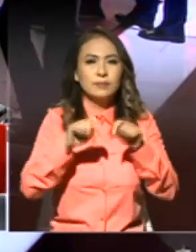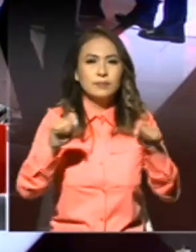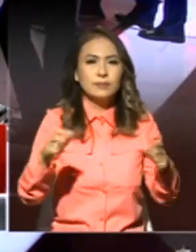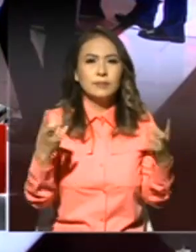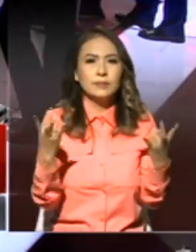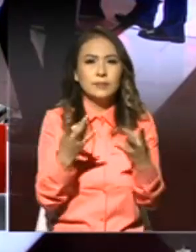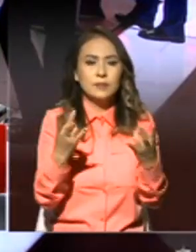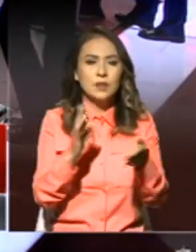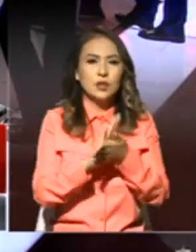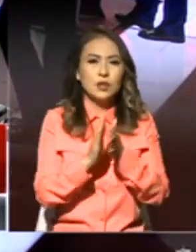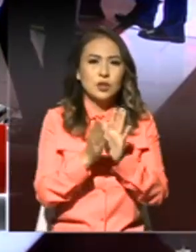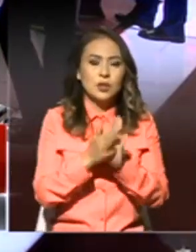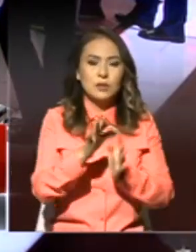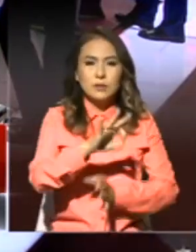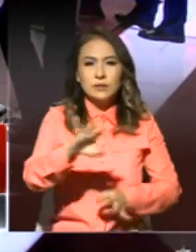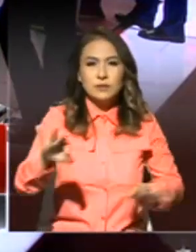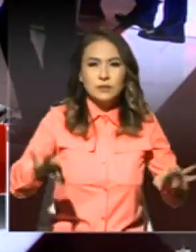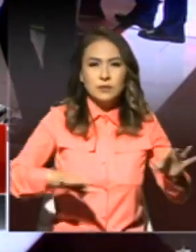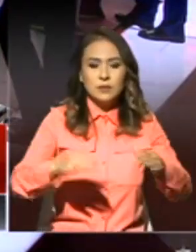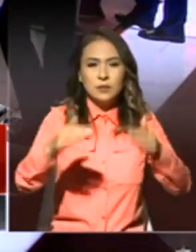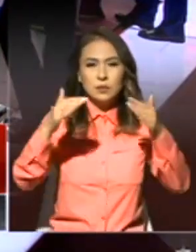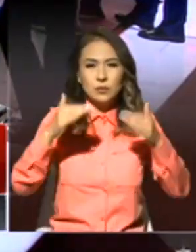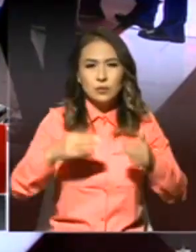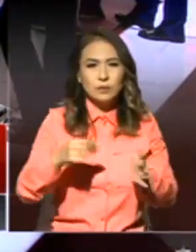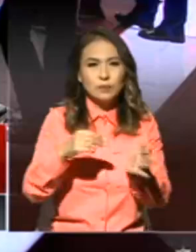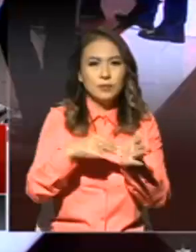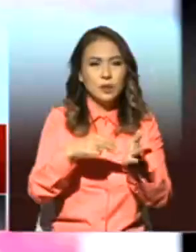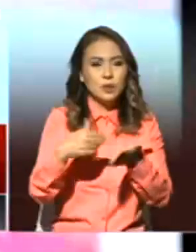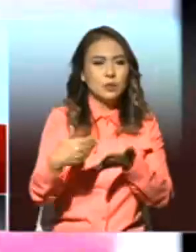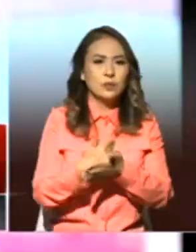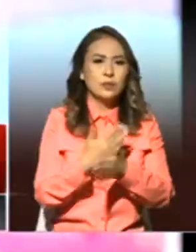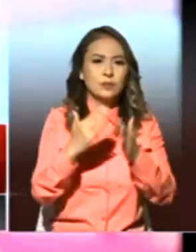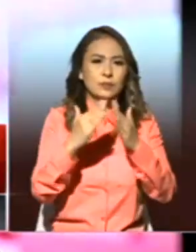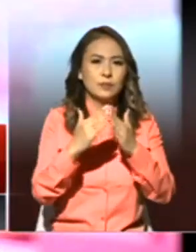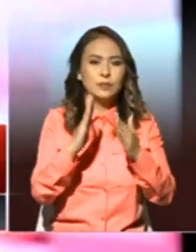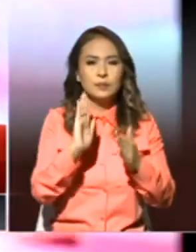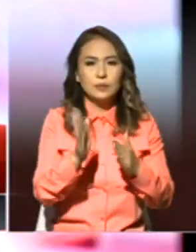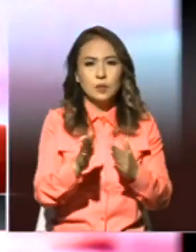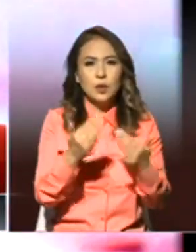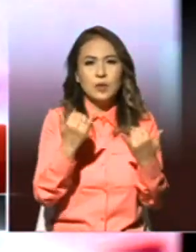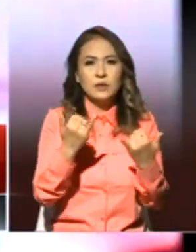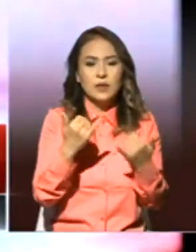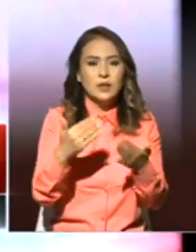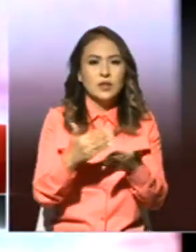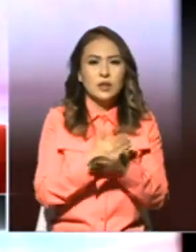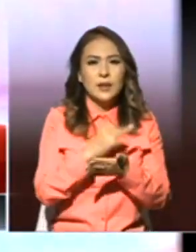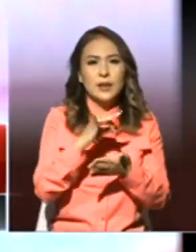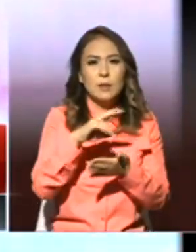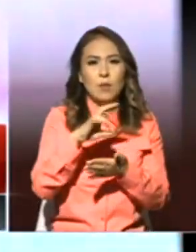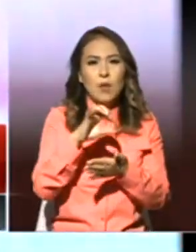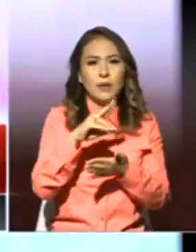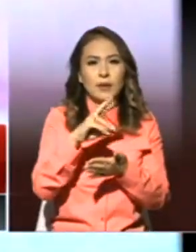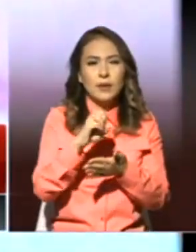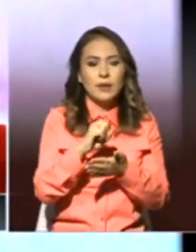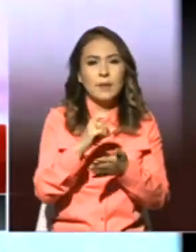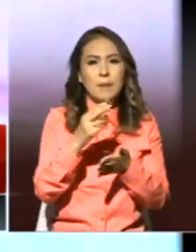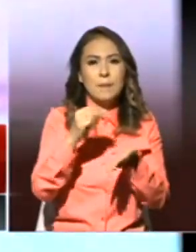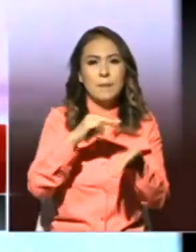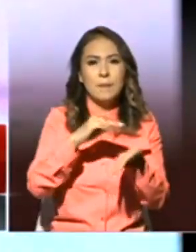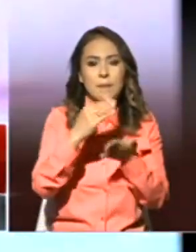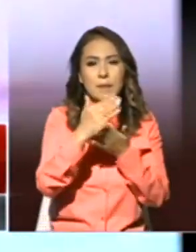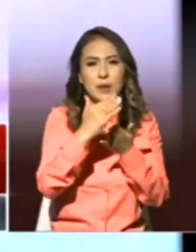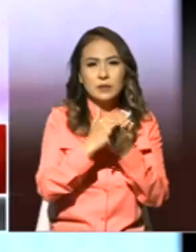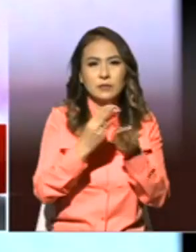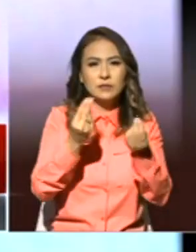кезде шаршы метрі әлдеқайда төмен бағада тұратын жаңа үйлер пайда болатын болады. Сол кездегі жаңағы ипотекалық бағдарламалардың да құны түседі, өйткені